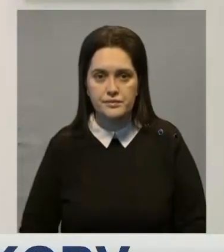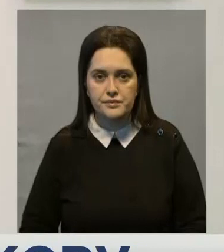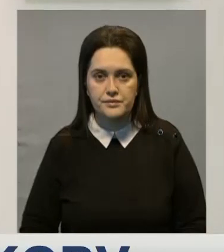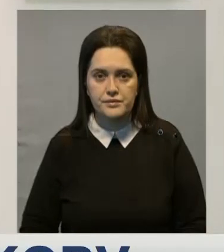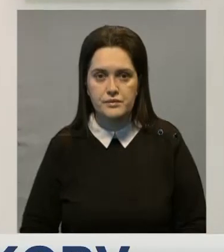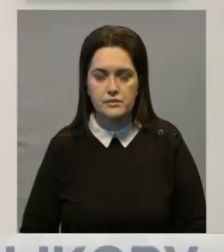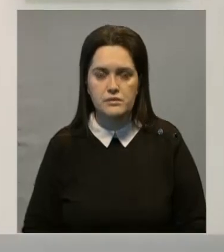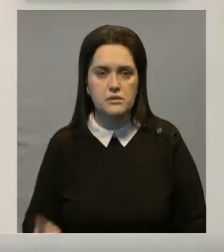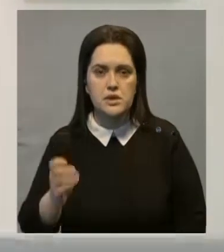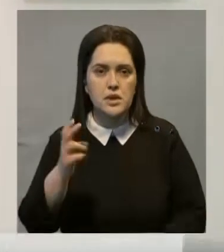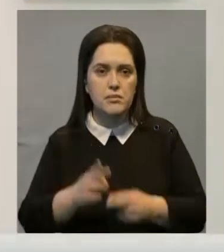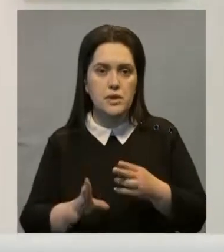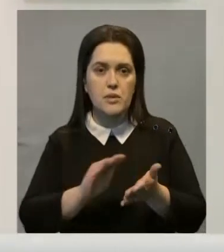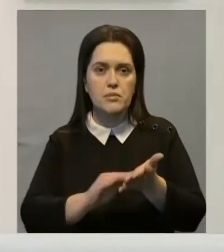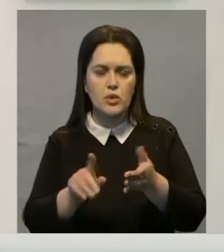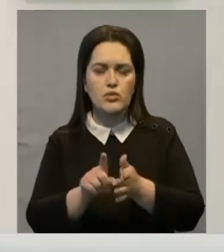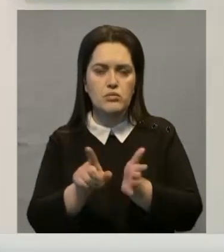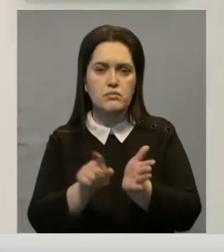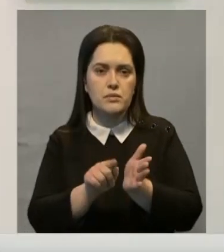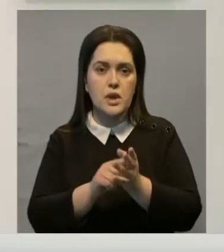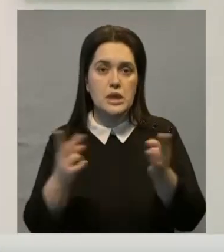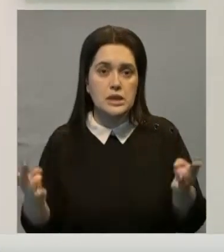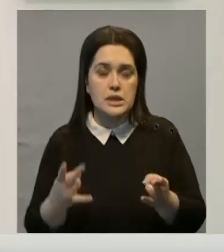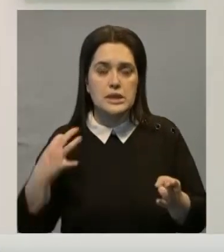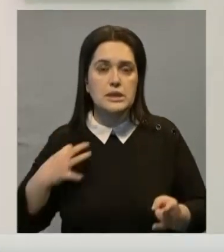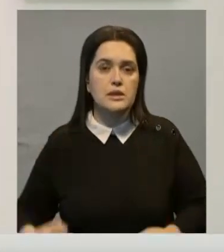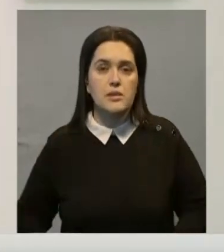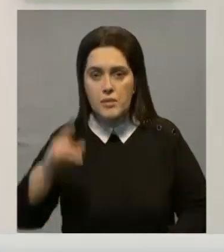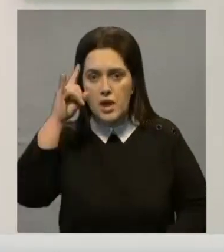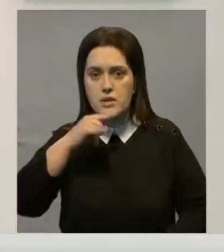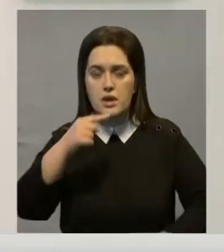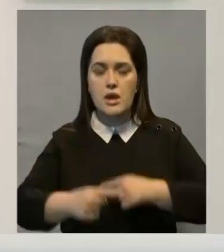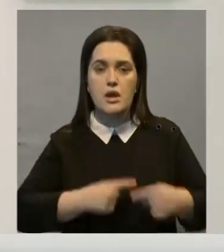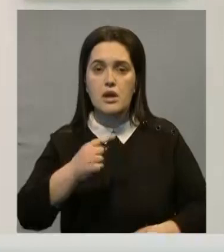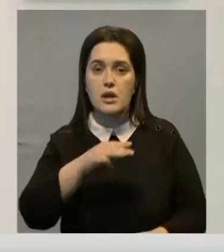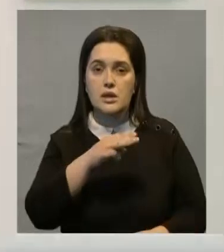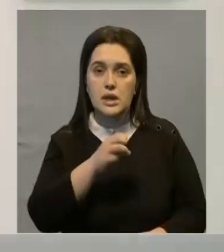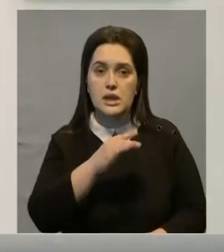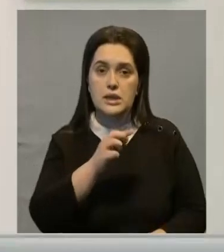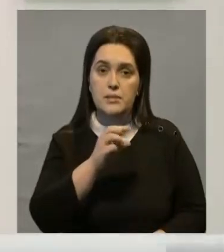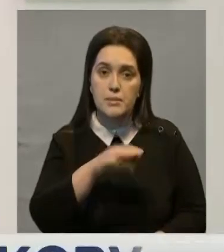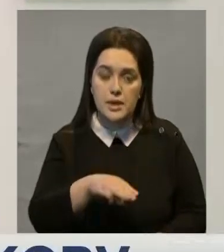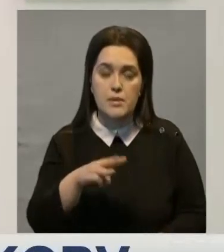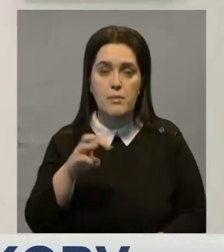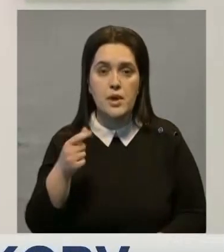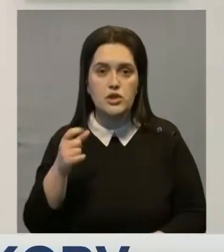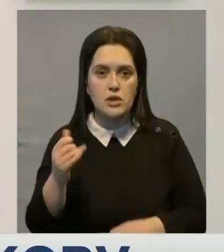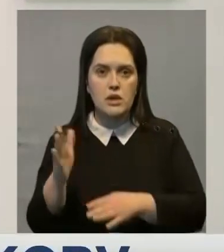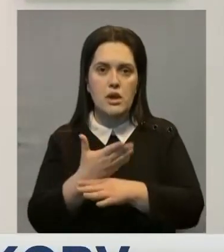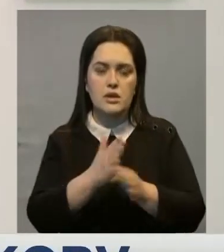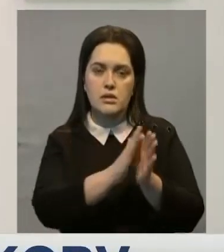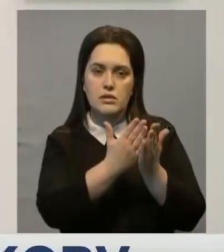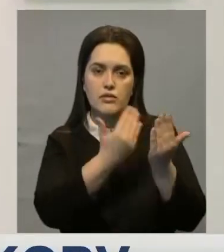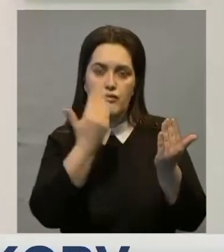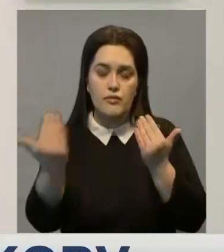Ага не прекращал писать даже на пенсии. Великим сынам казахского народа Макжану и Тетимбету он посвятил по отдельной книге. Сегодняшняя молодежь